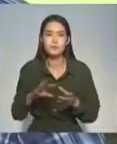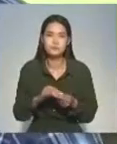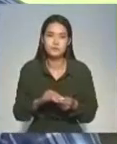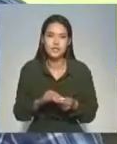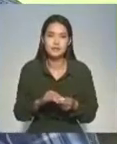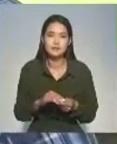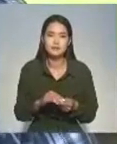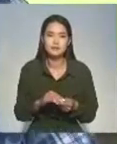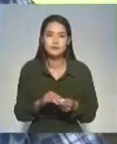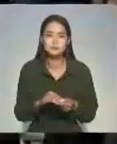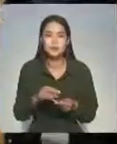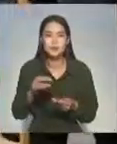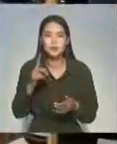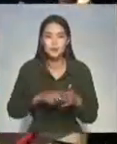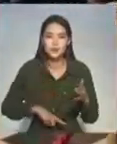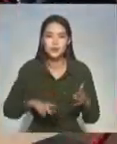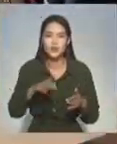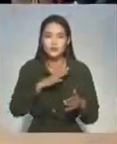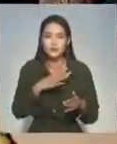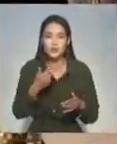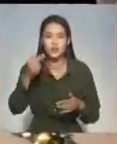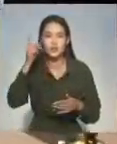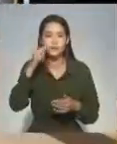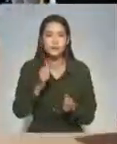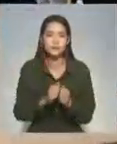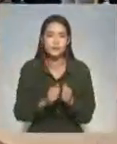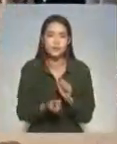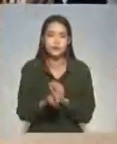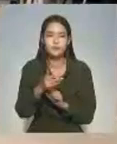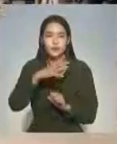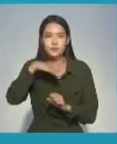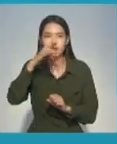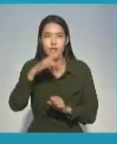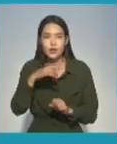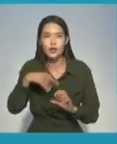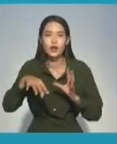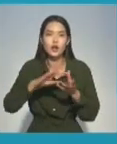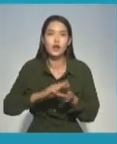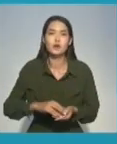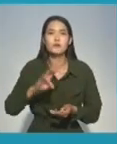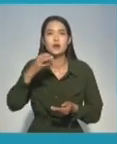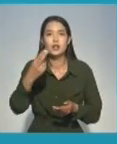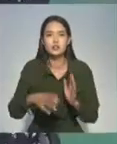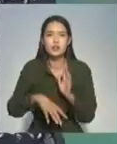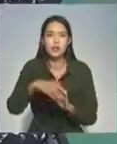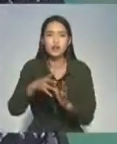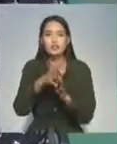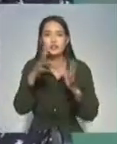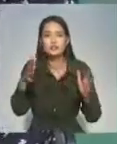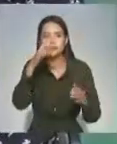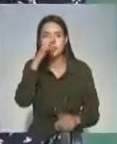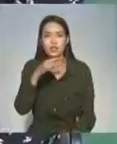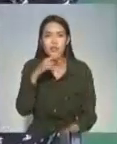очень, так сказать, выверенными. Одну из ключевых инициатив президента – общенациональный референдум – поддержали большинство казахстанцев.